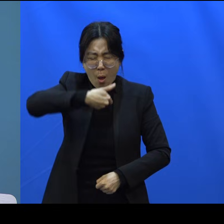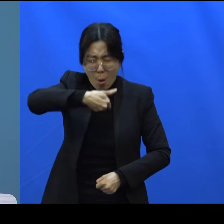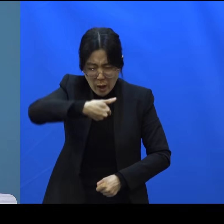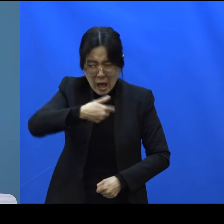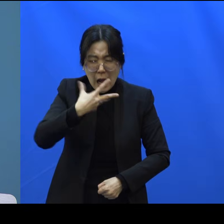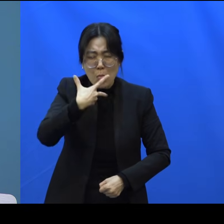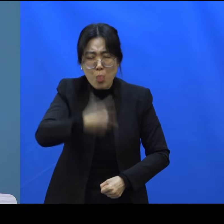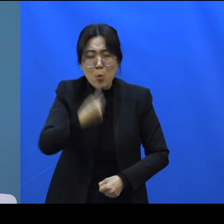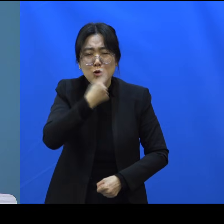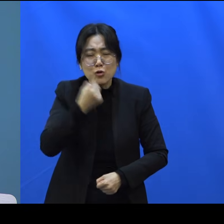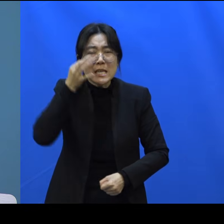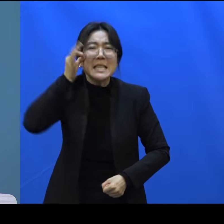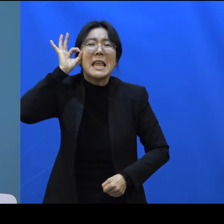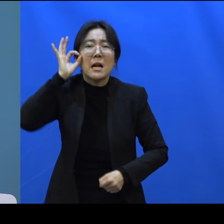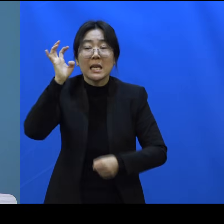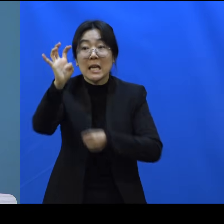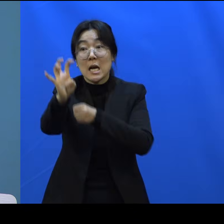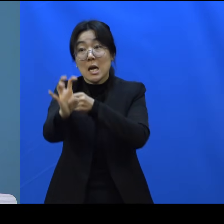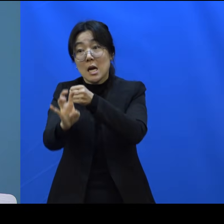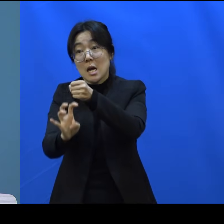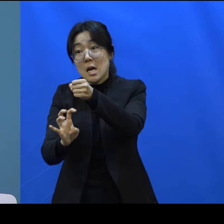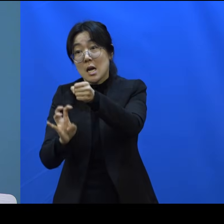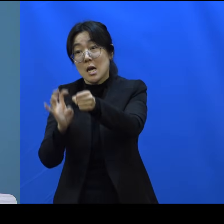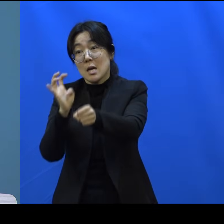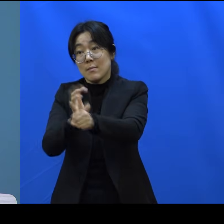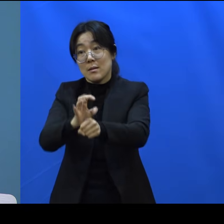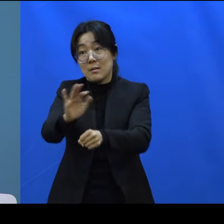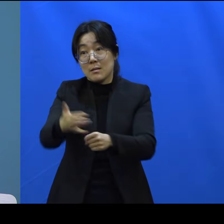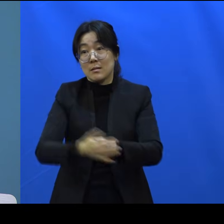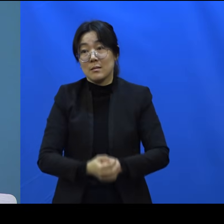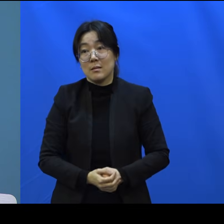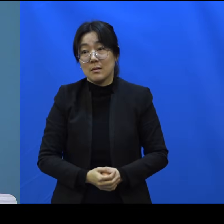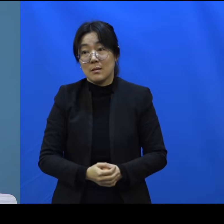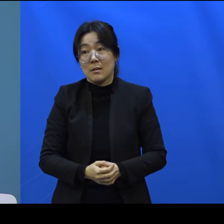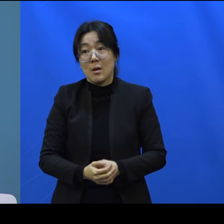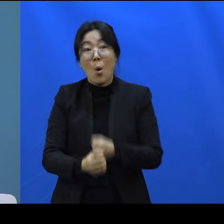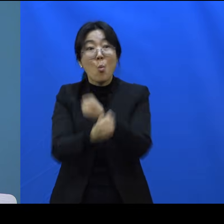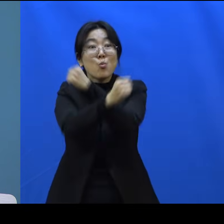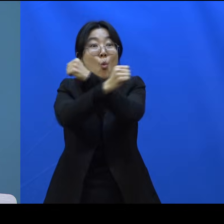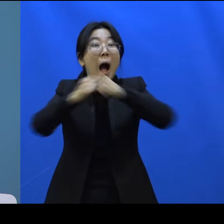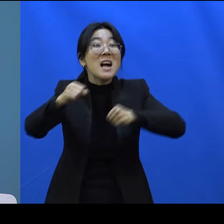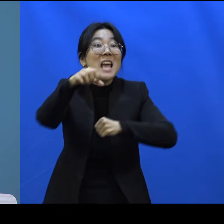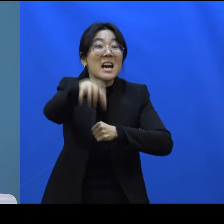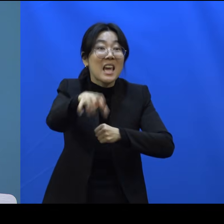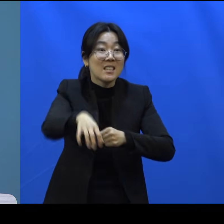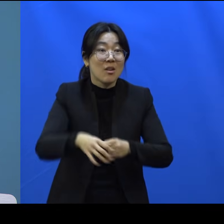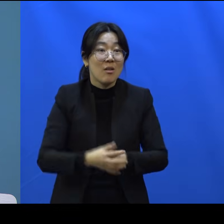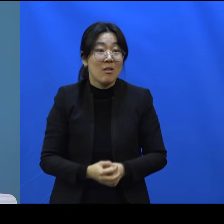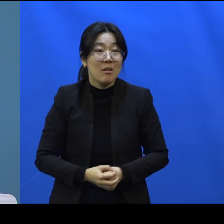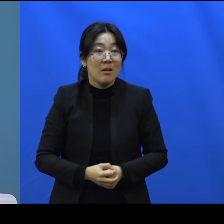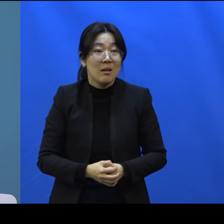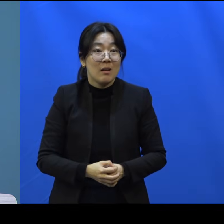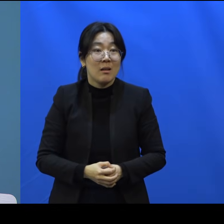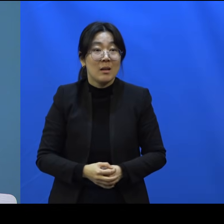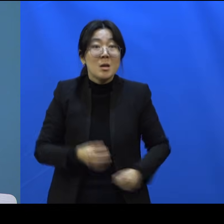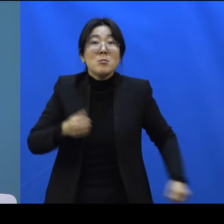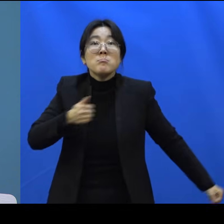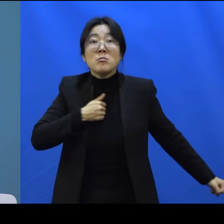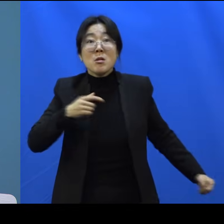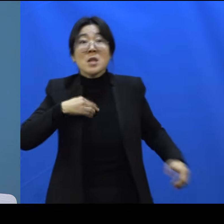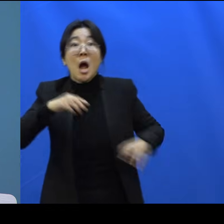학교냐? 특수학교예요. 특수학교. 완전 특수학교예요. 그러니까 그야말로 탈탈탈 터는 학교가